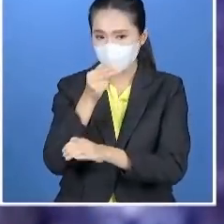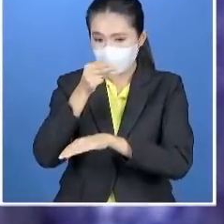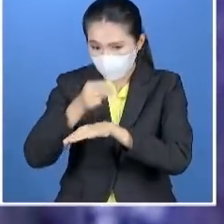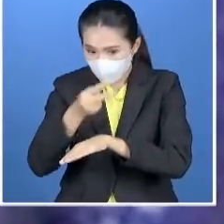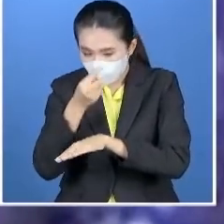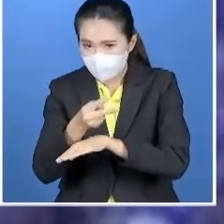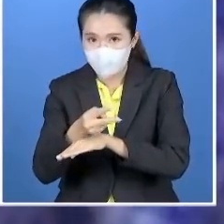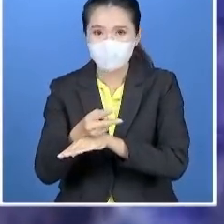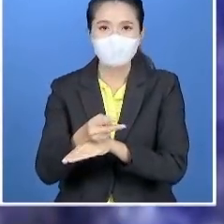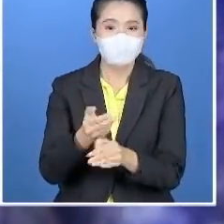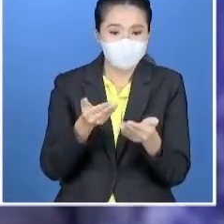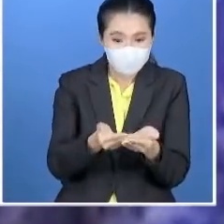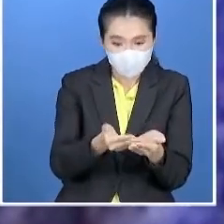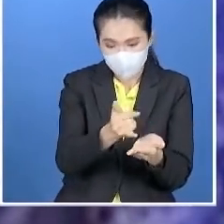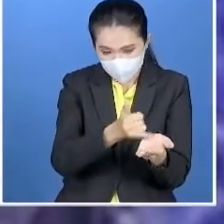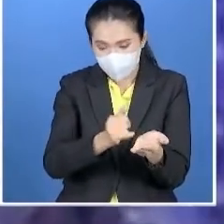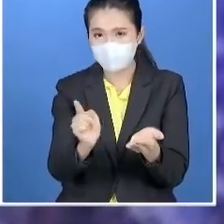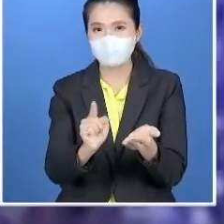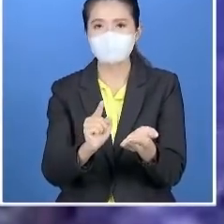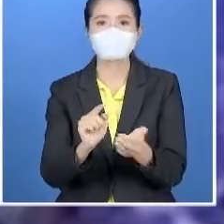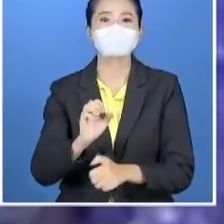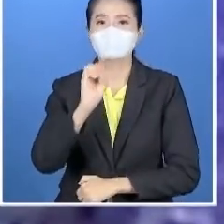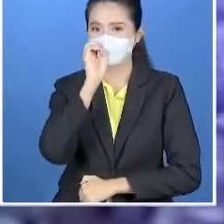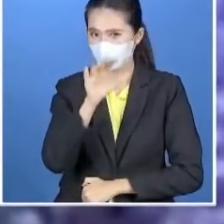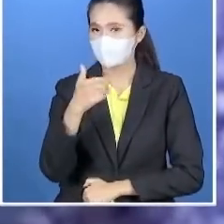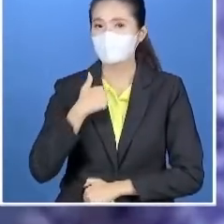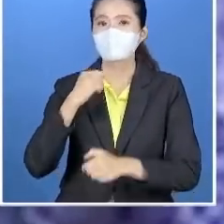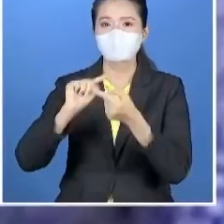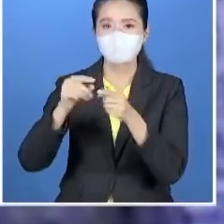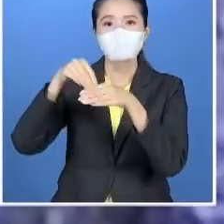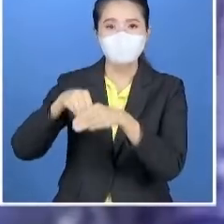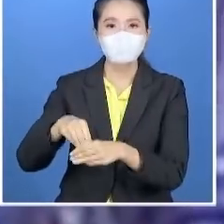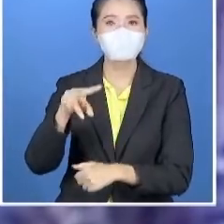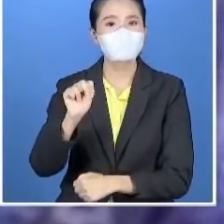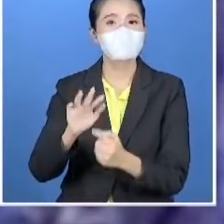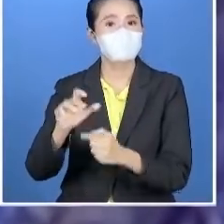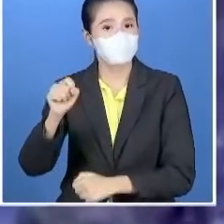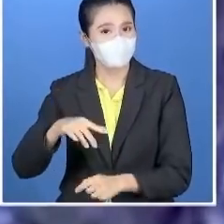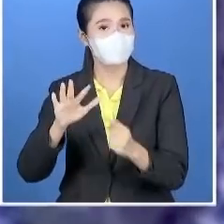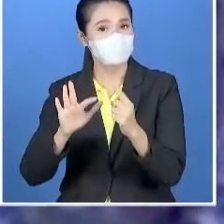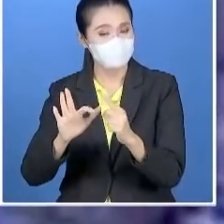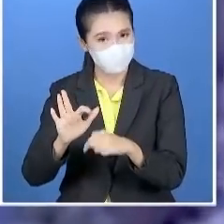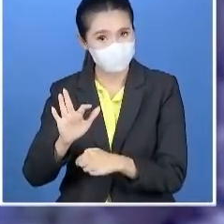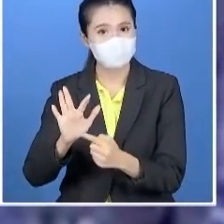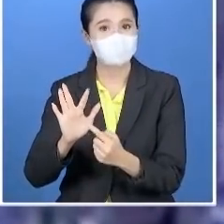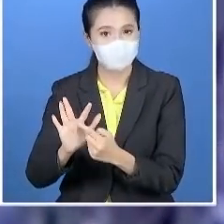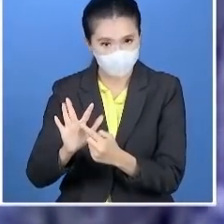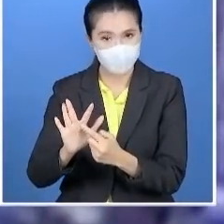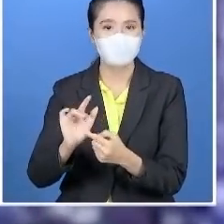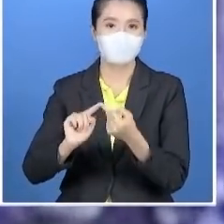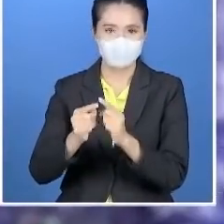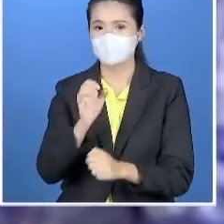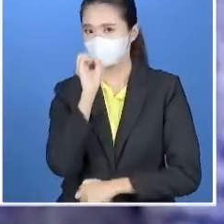วงที่เกิดเหตุการณ์นั้นคนบนเรือเป็นอย่างไรโดยคุณเต้อ้างว่ามีเพื่อนอยู่ที่นาซา โอ้โห เดี๋ยวจะให้เพื่อนช่วยประส